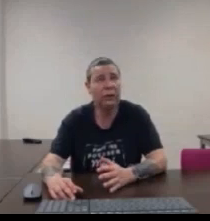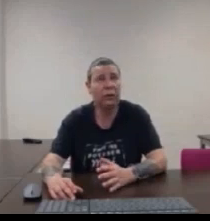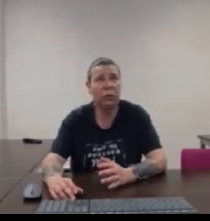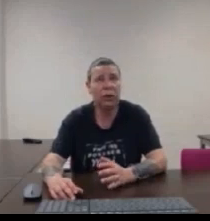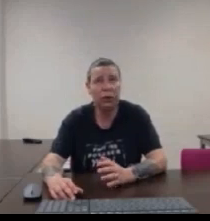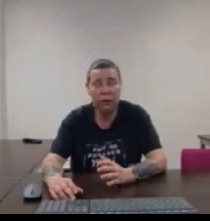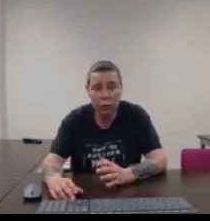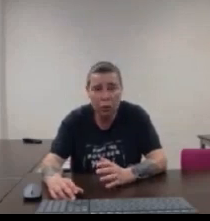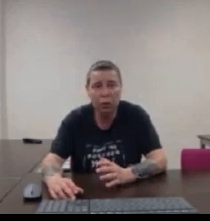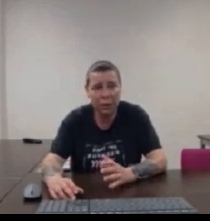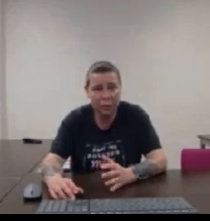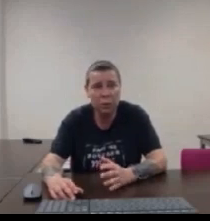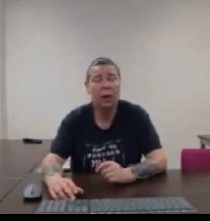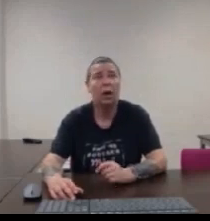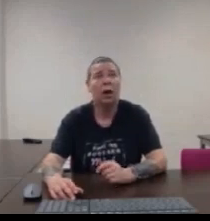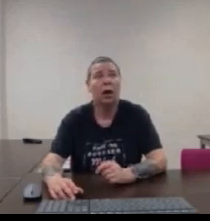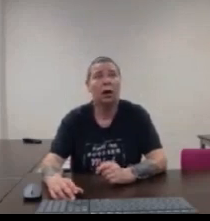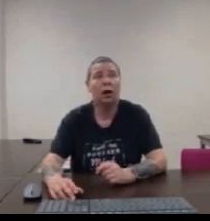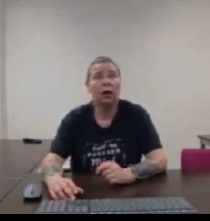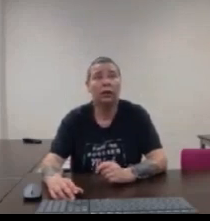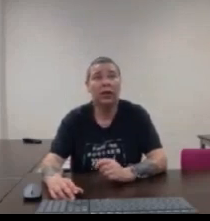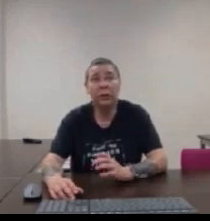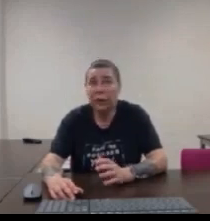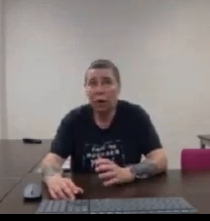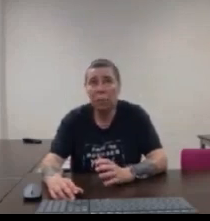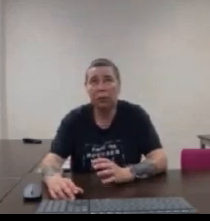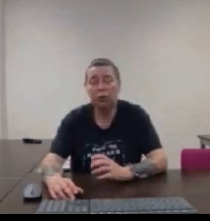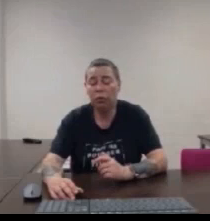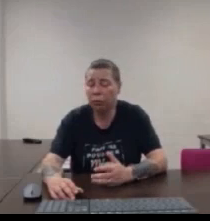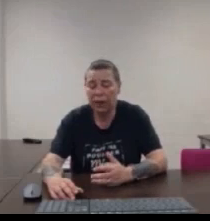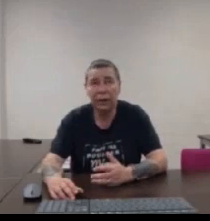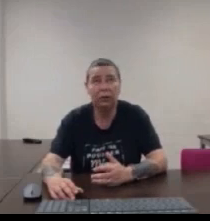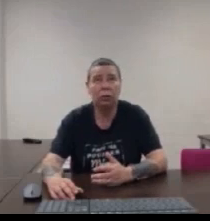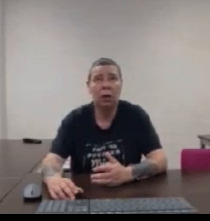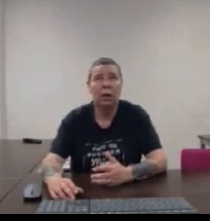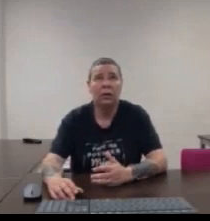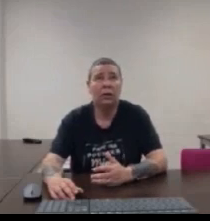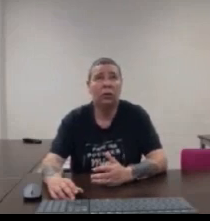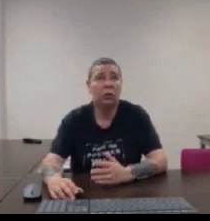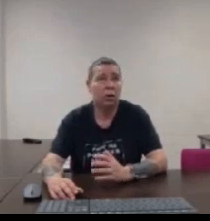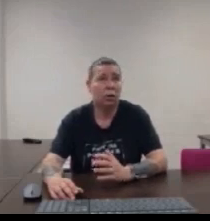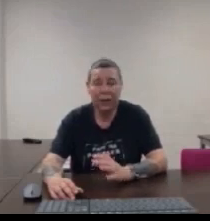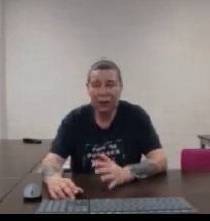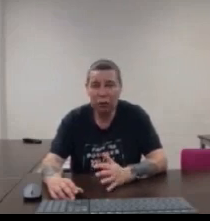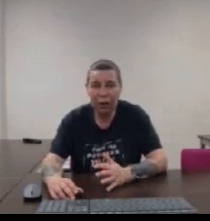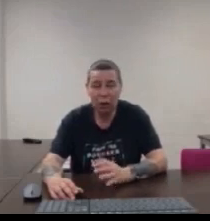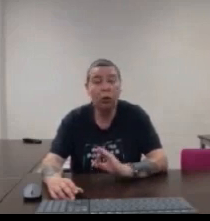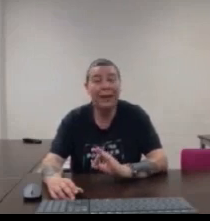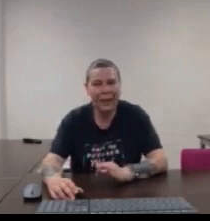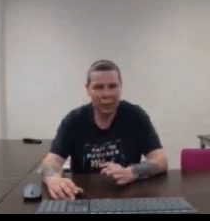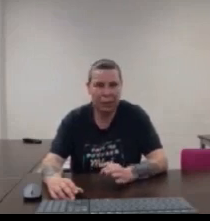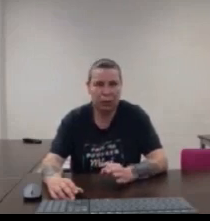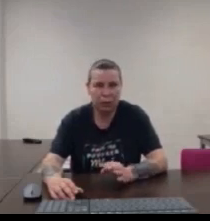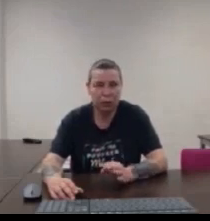grande sollicitation au niveau des yeux, de la vue. Ce qu'il faut savoir, parce que souvent on se pose la question, c'est que le travail sur